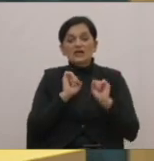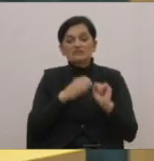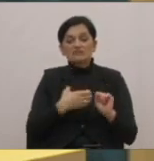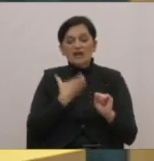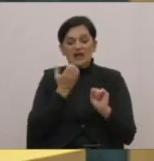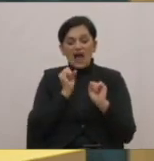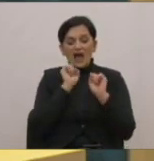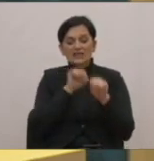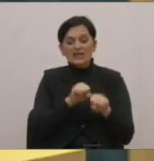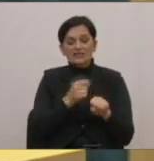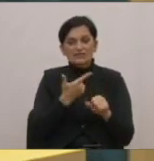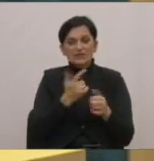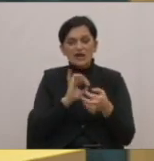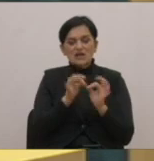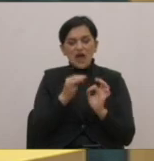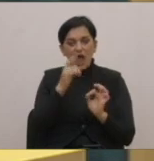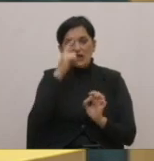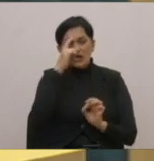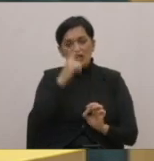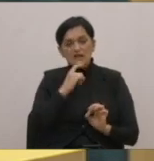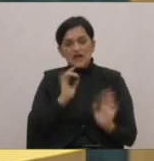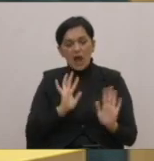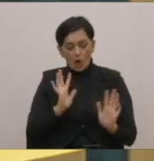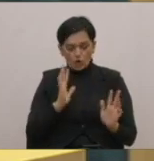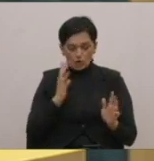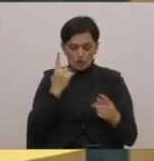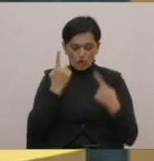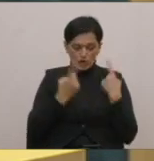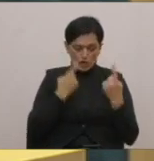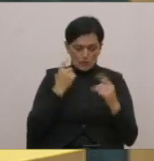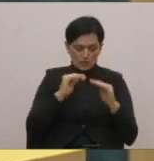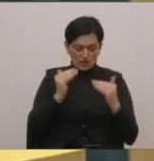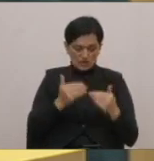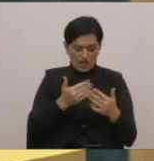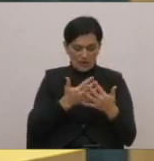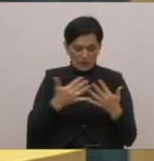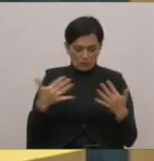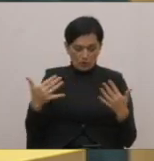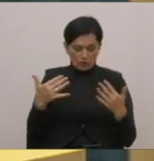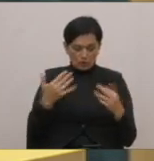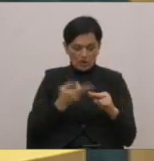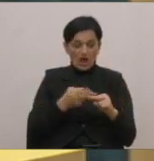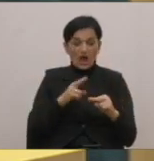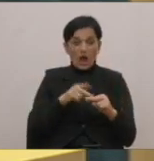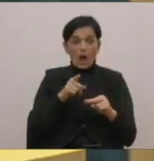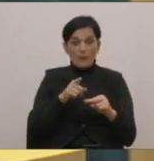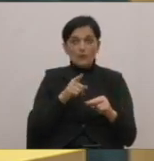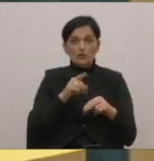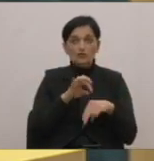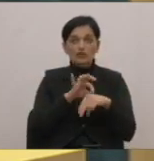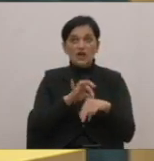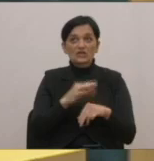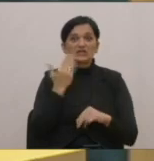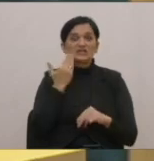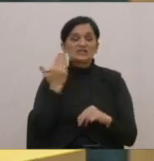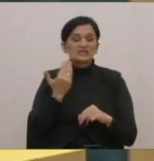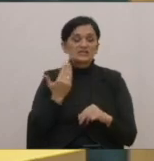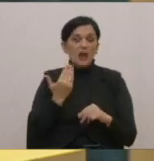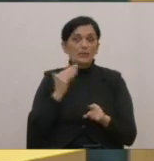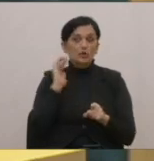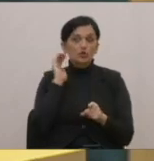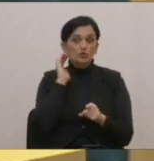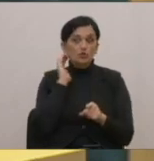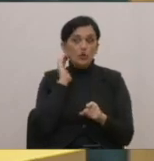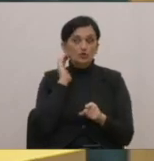გარკვეული არ ვიცი გაუგებრობის ინფორმაციის ნაკლებობის თუ ასე შემდეგ, საბჭო ამ შემთხვევაში ჩაატარებს ზეპირმოსმენას. მე მგონი პრინციპი ამ